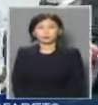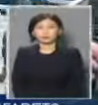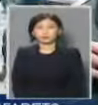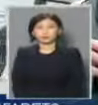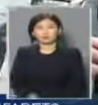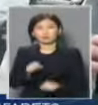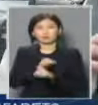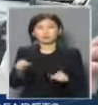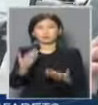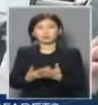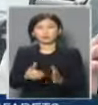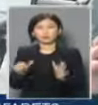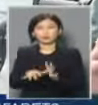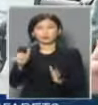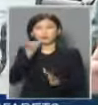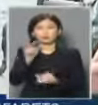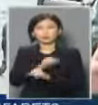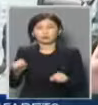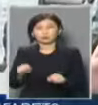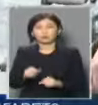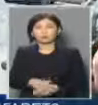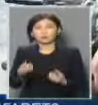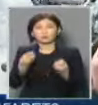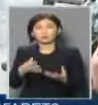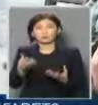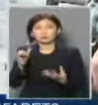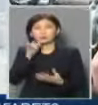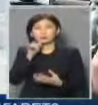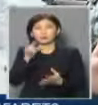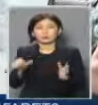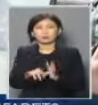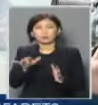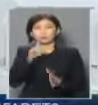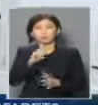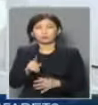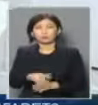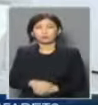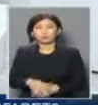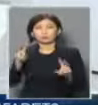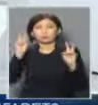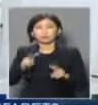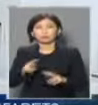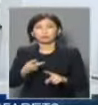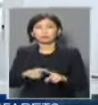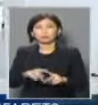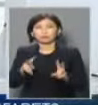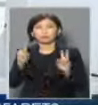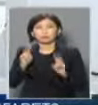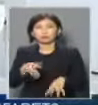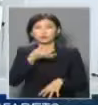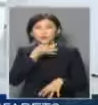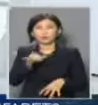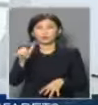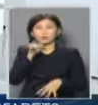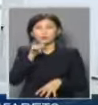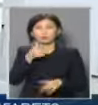Я курю такие сигареты. Ну, я не вейп курю, я не простые сигареты, а электронные сигареты курю. Не знаю, после них, мне кажется, любой курящий